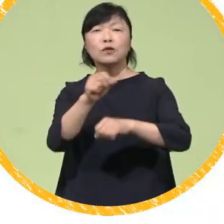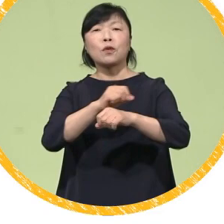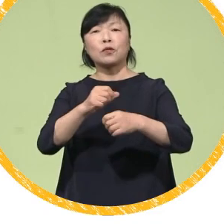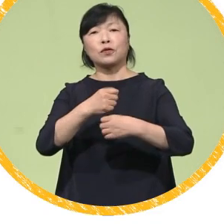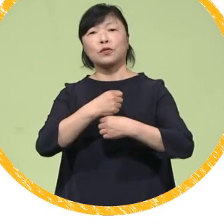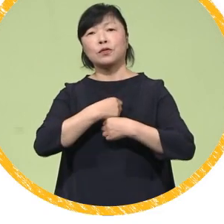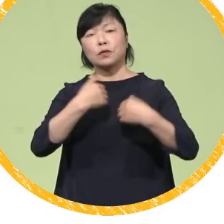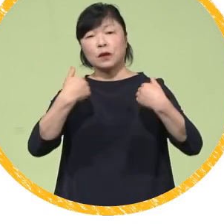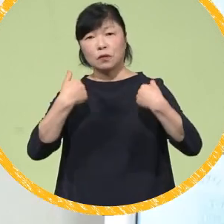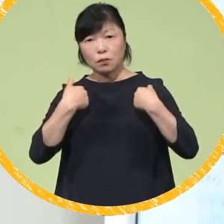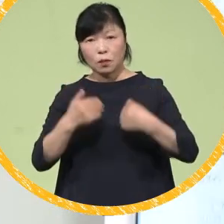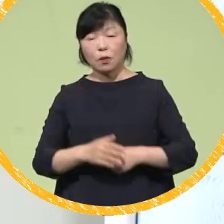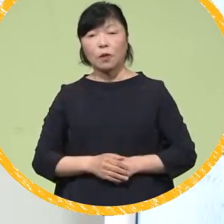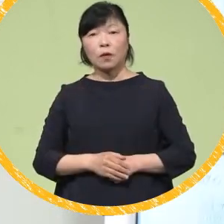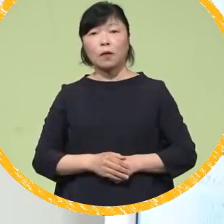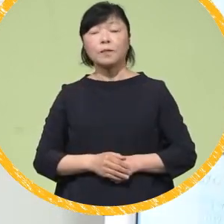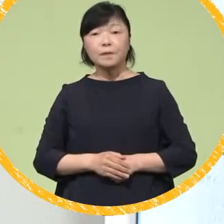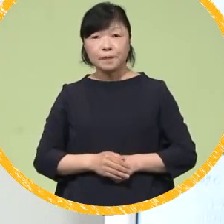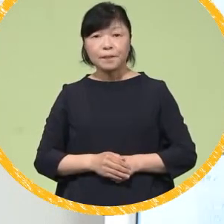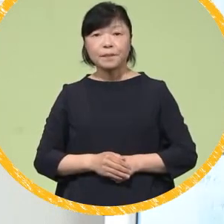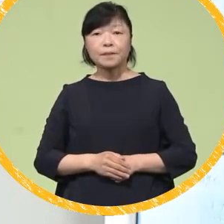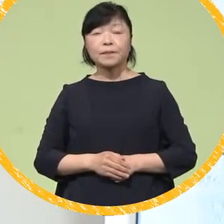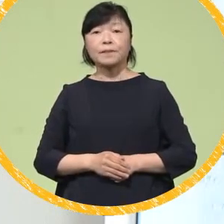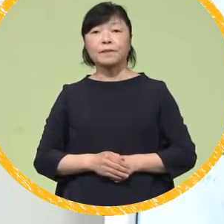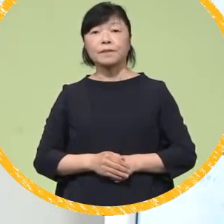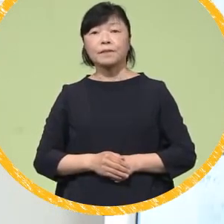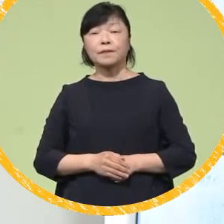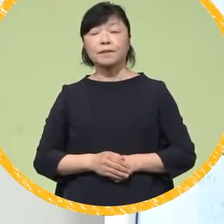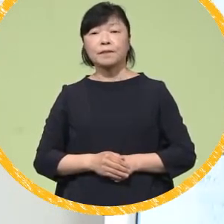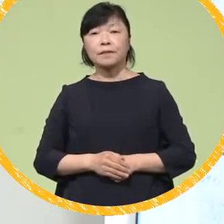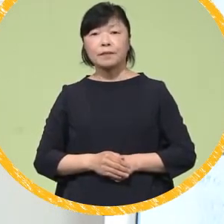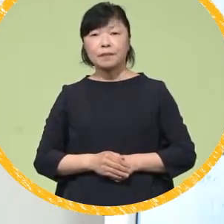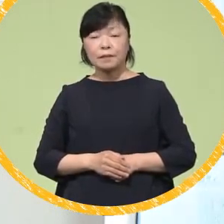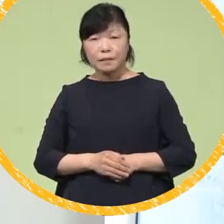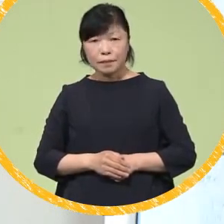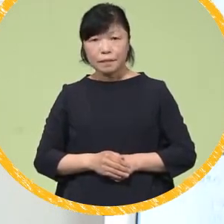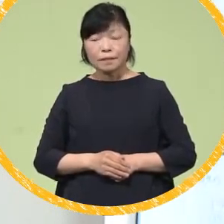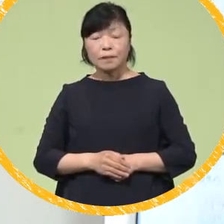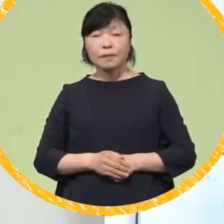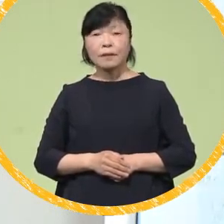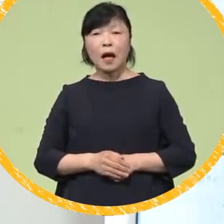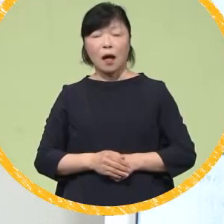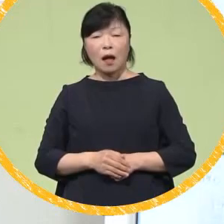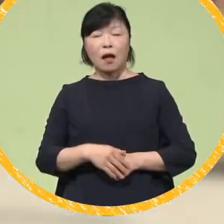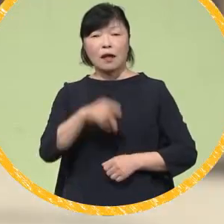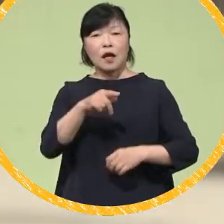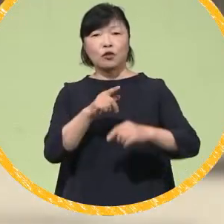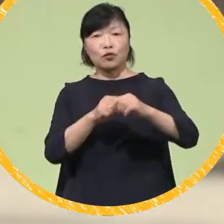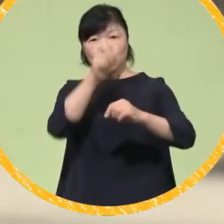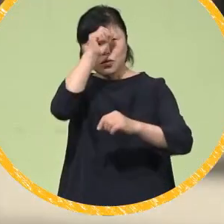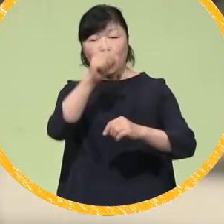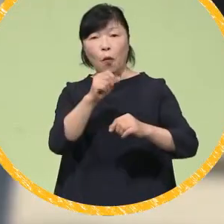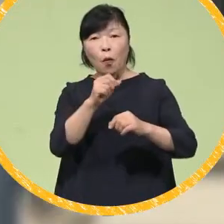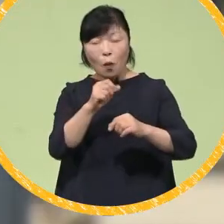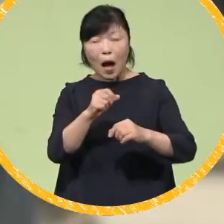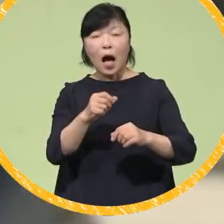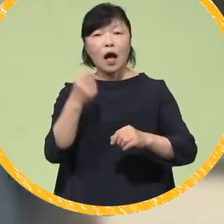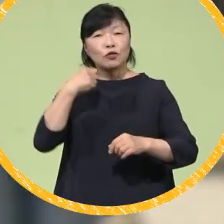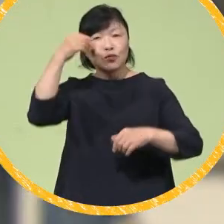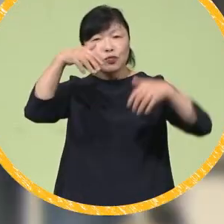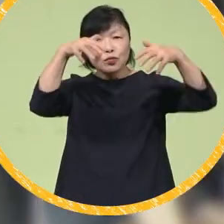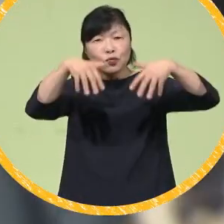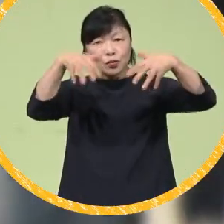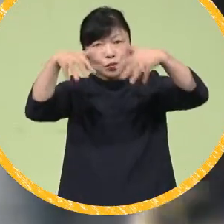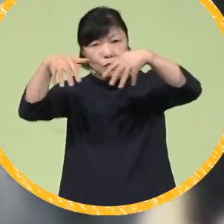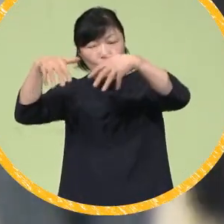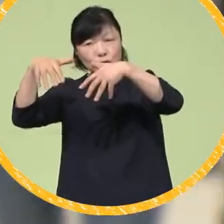注意が必要なんです。 一番ですね、かかりやすい時期っていうか熱中症多いのは、実はその梅雨が、